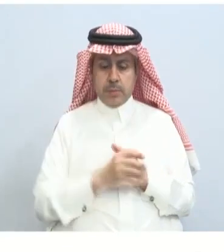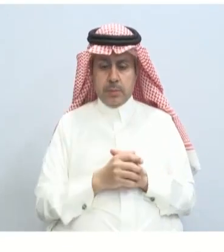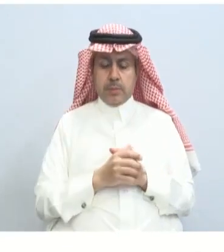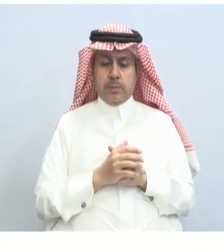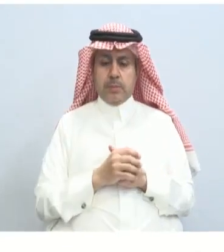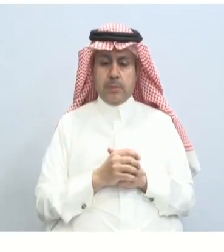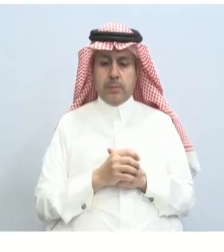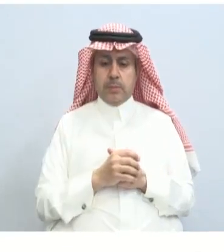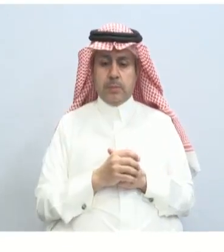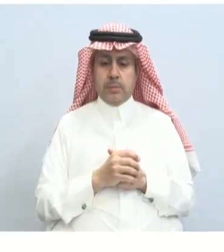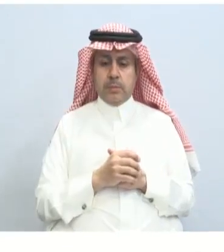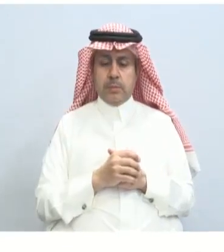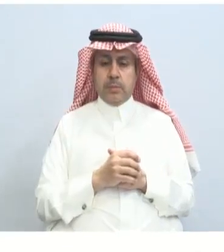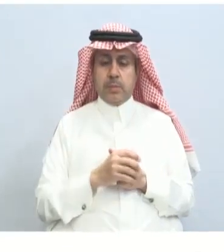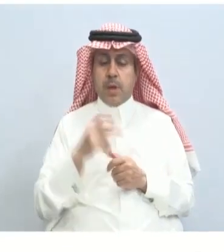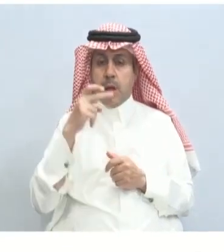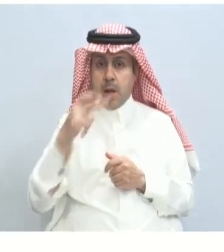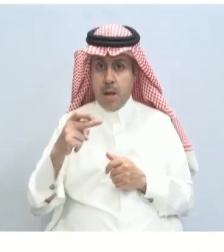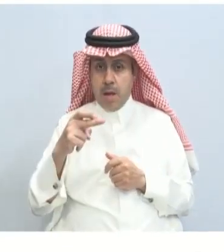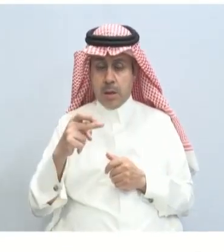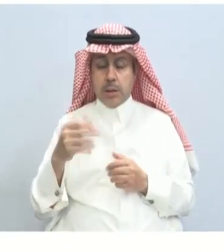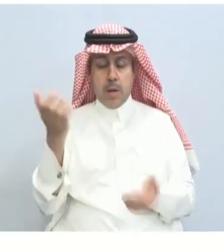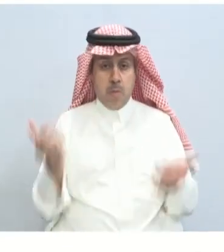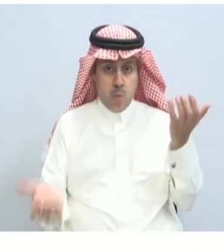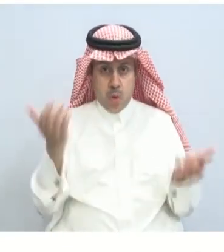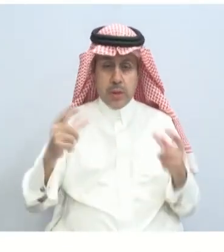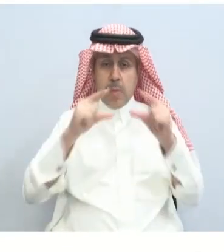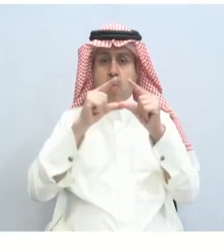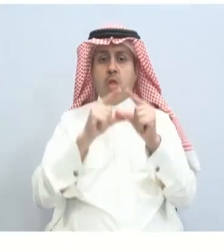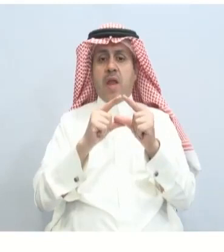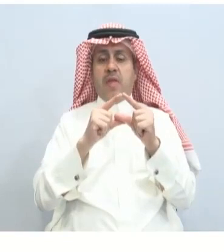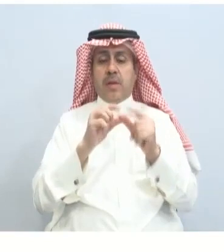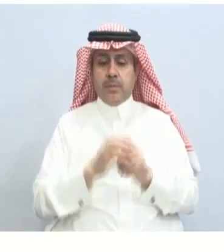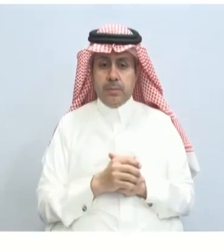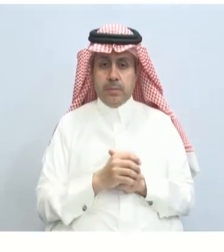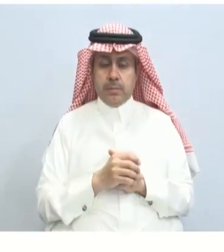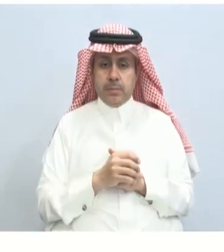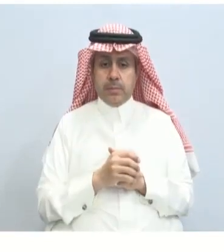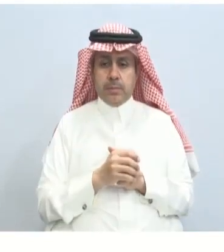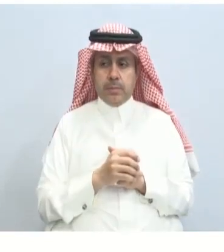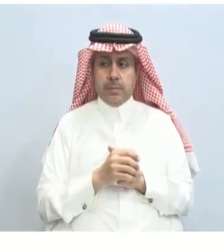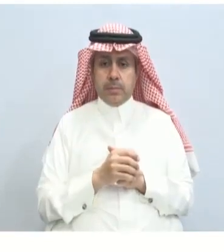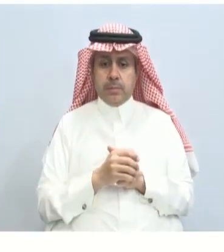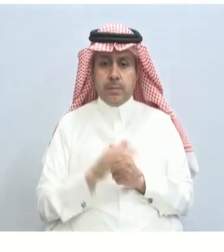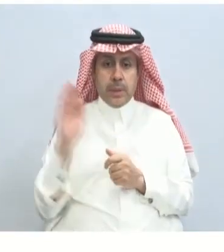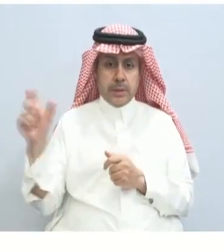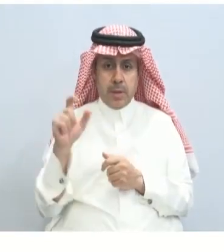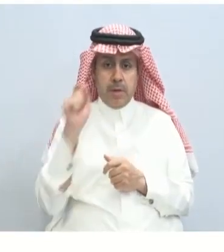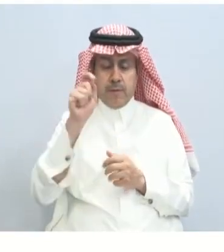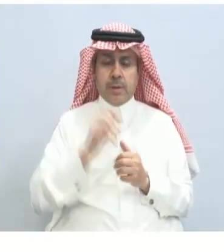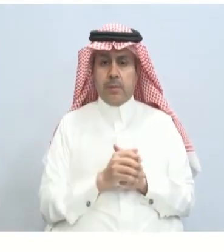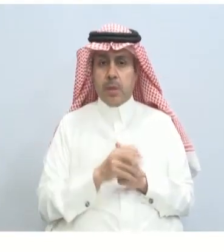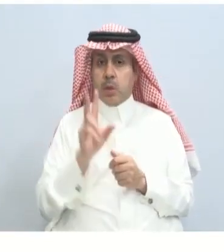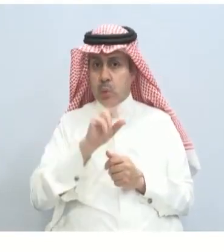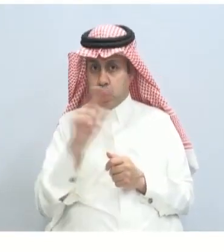بعده الان طلب مني حل المعادله المثلثيه طيب ما هو حل المعادله ساين ثيتا